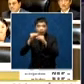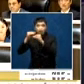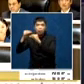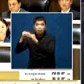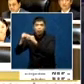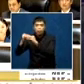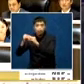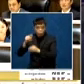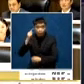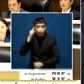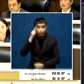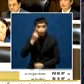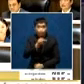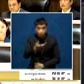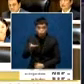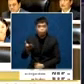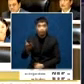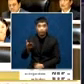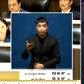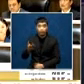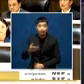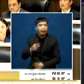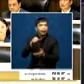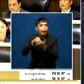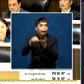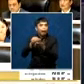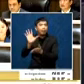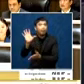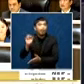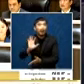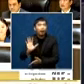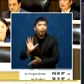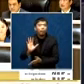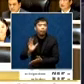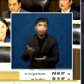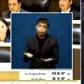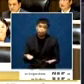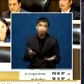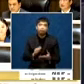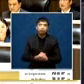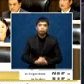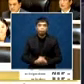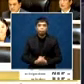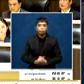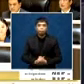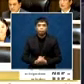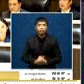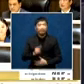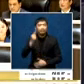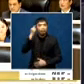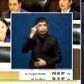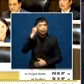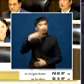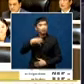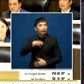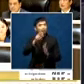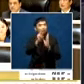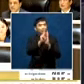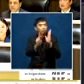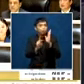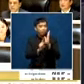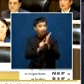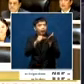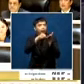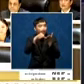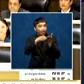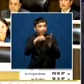งเพราะว่าคือนวรัตน์พงไพบูลย์ที่เป็นกวีที่อะไรหนานี่มันลงนรกไปแล้วครับ ครับ ผมไม่ได้ว่าแกนะแต่ตั